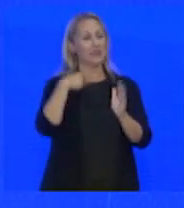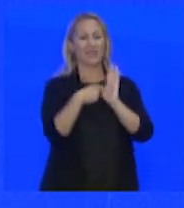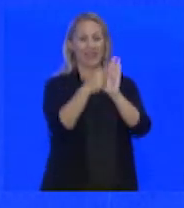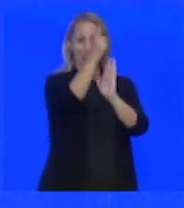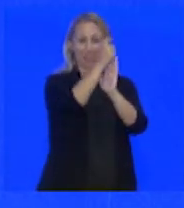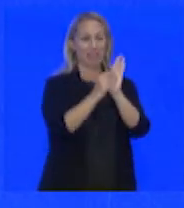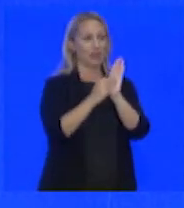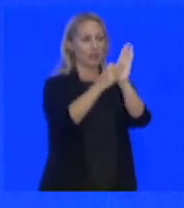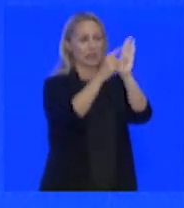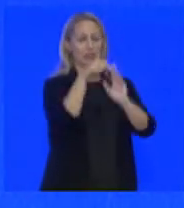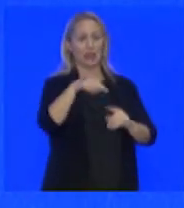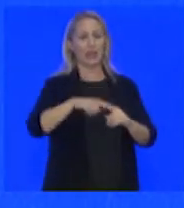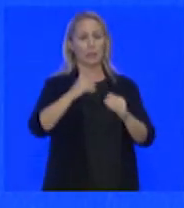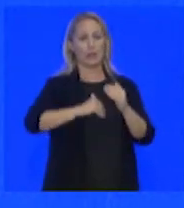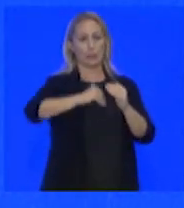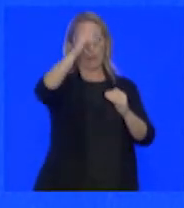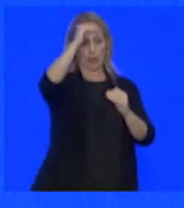26η στο σύνολο των